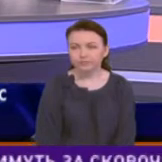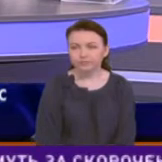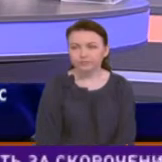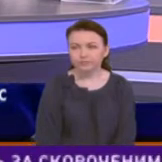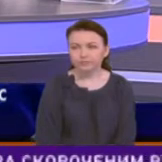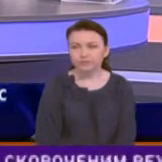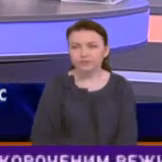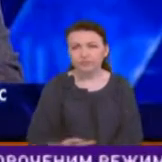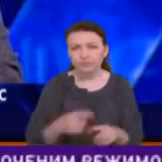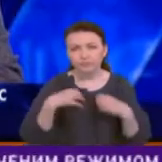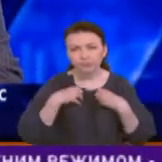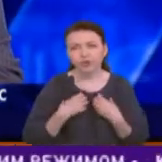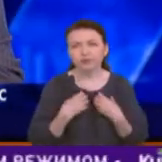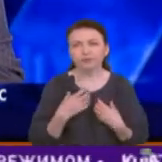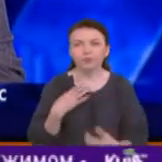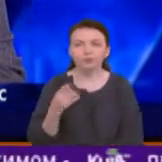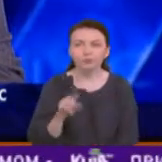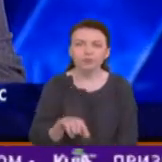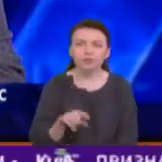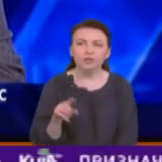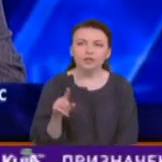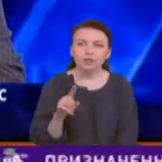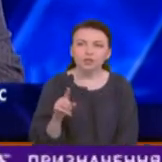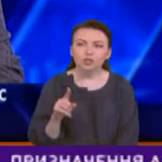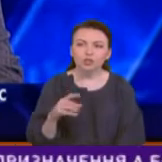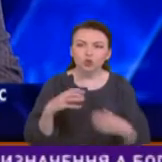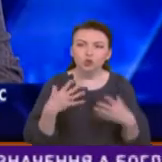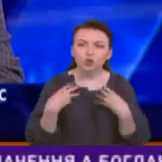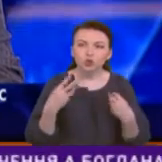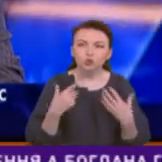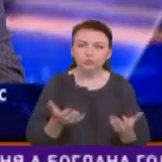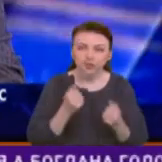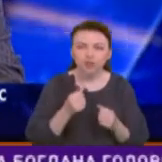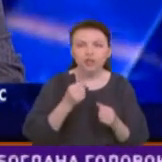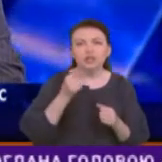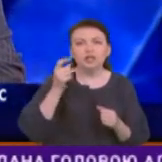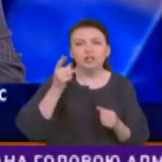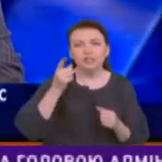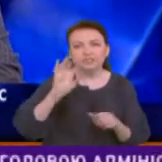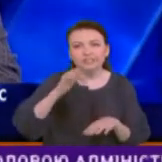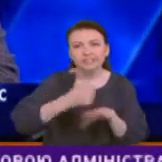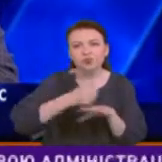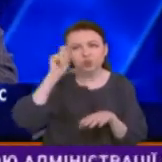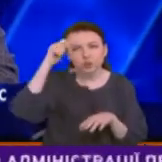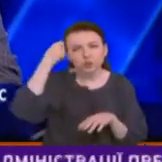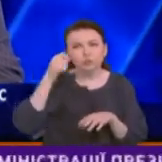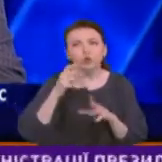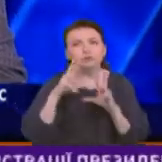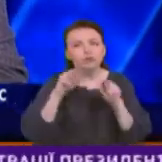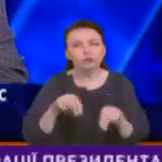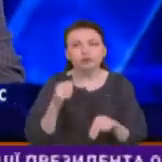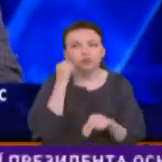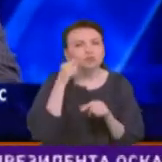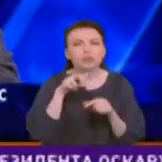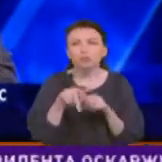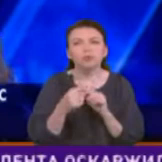речі, печалька була в тому, що шуби-то вони взяли, і візіру турецькому пообіцяли, що війною Москва не піде проти Османської